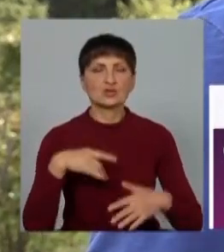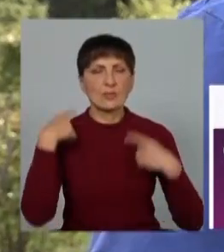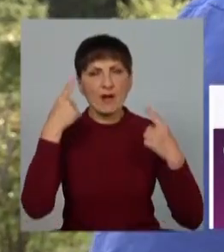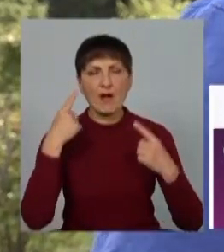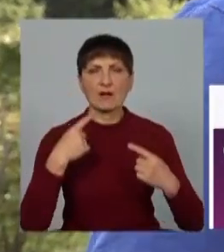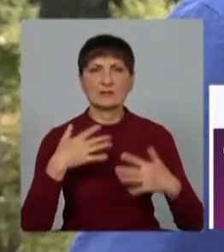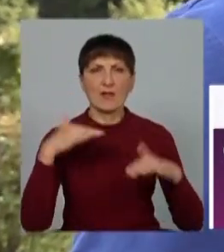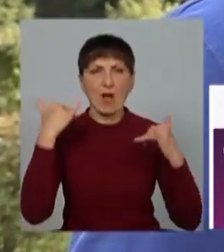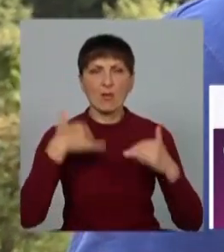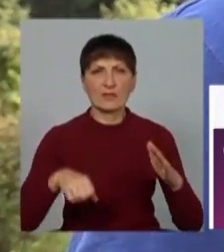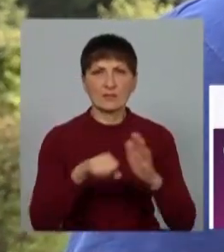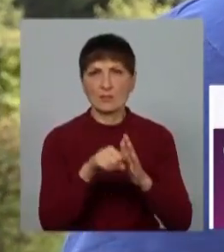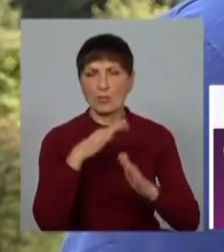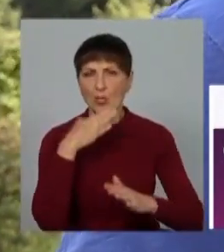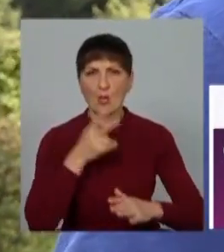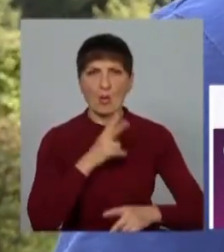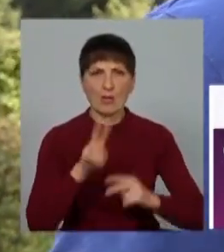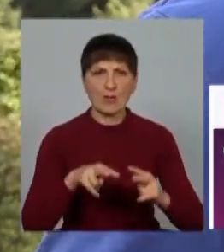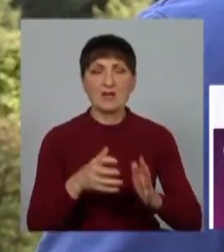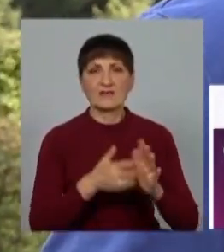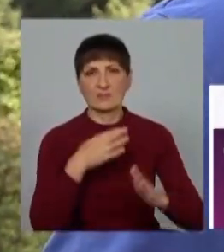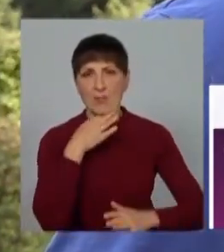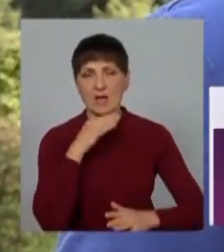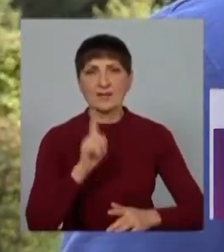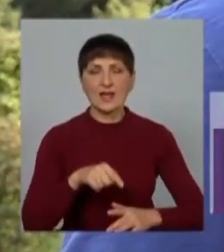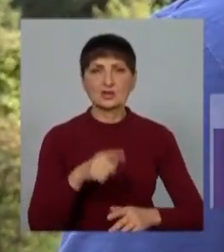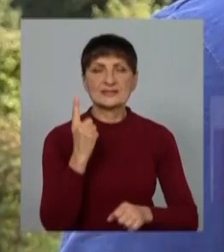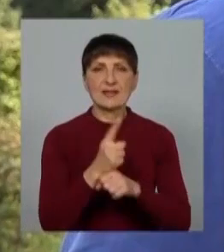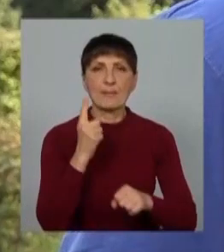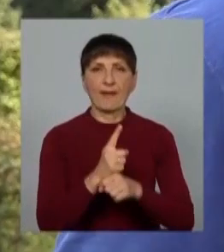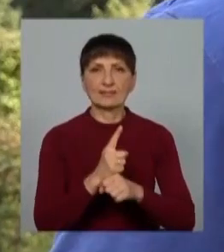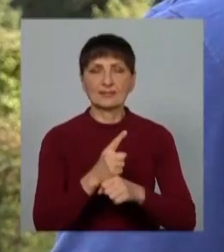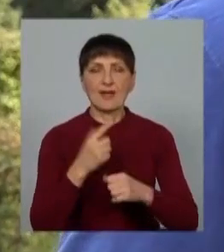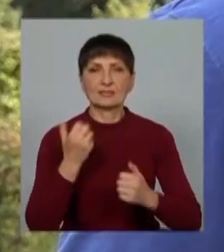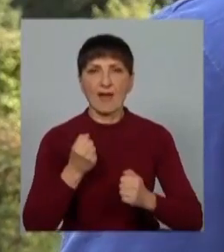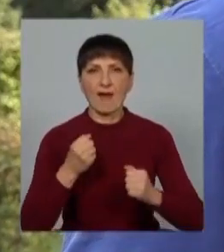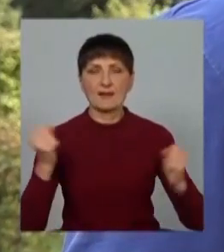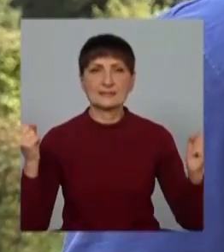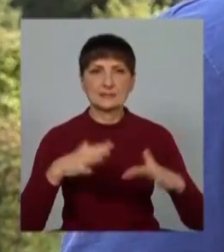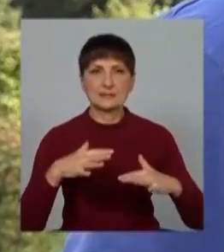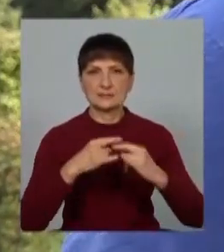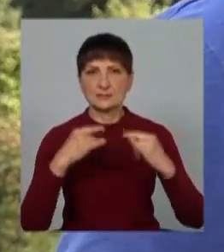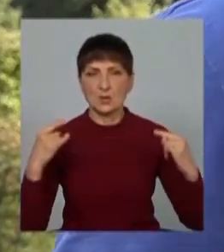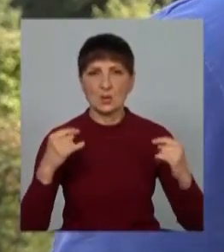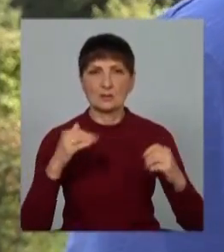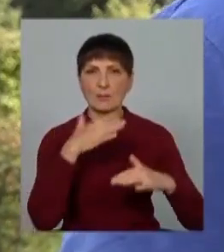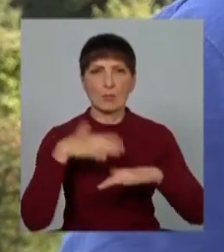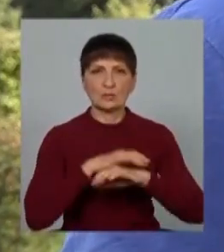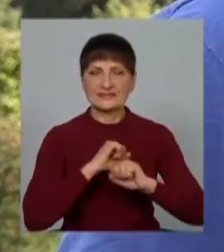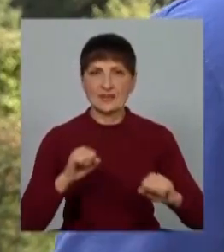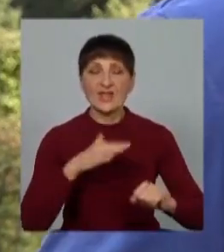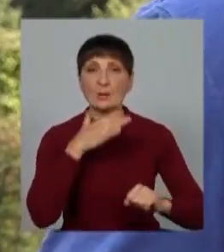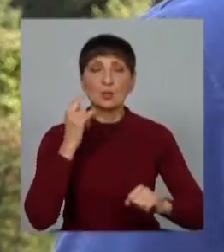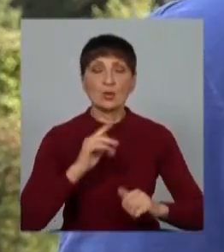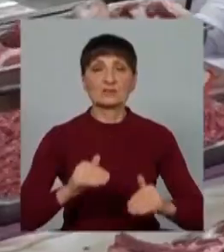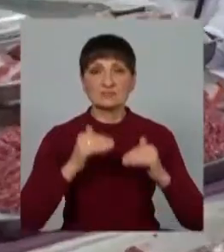что и породило дефицит мяса. Также недавно сняли запрет на проведение торжественных мероприятий. Многие предприниматели из-за увеличения спроса и